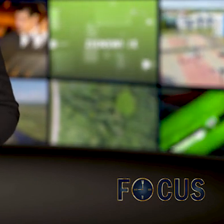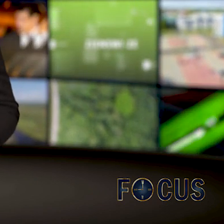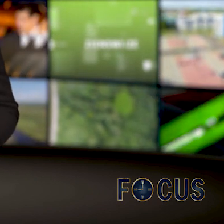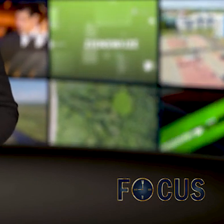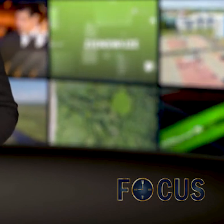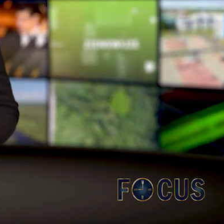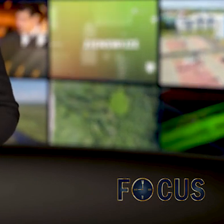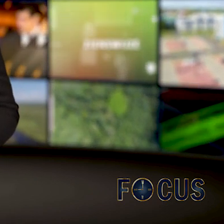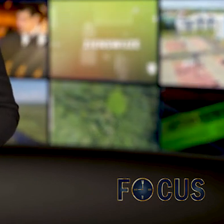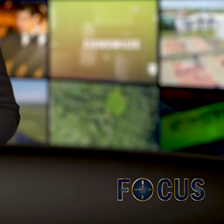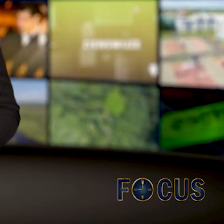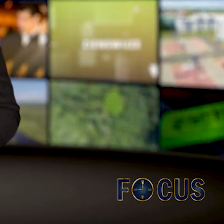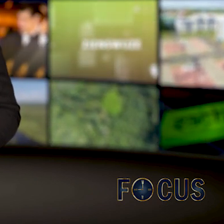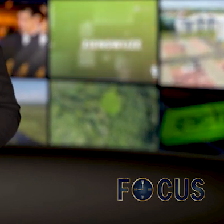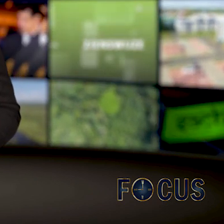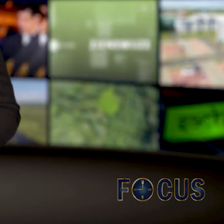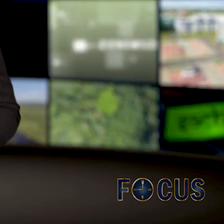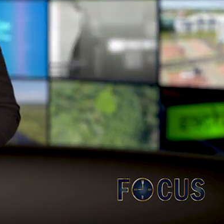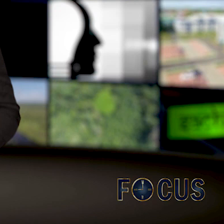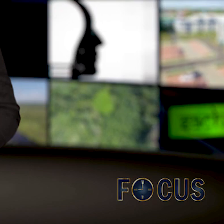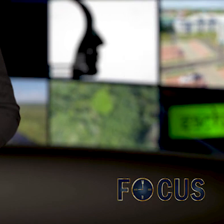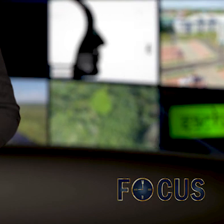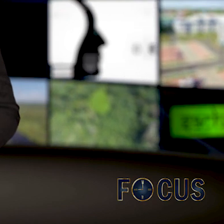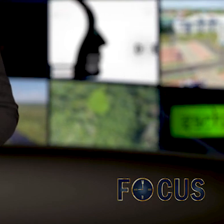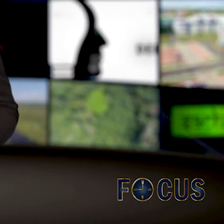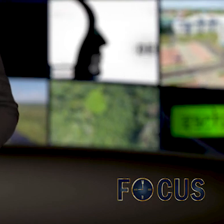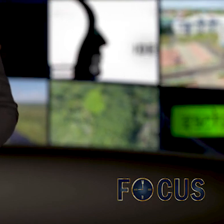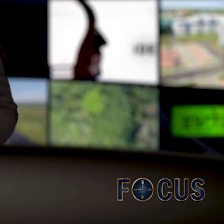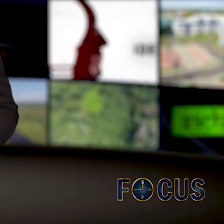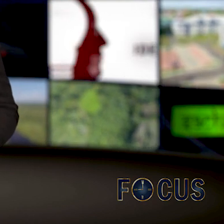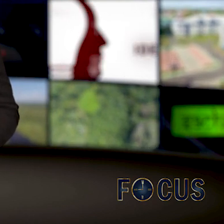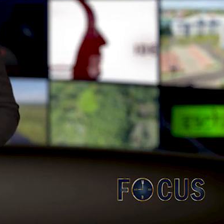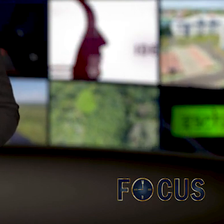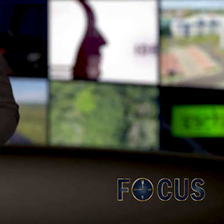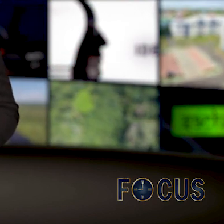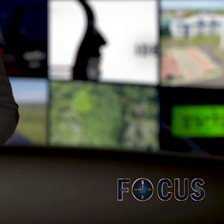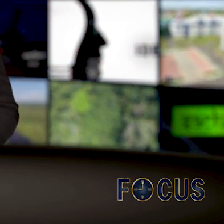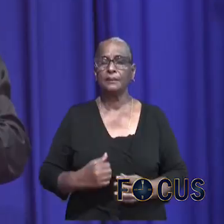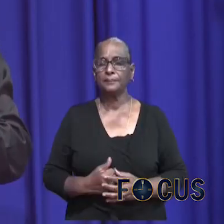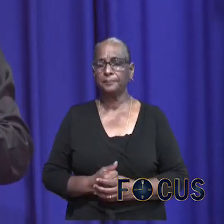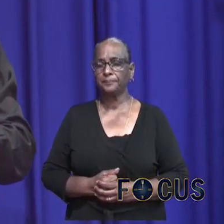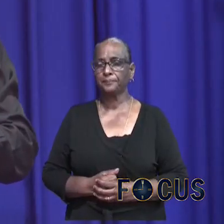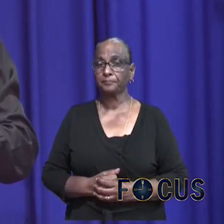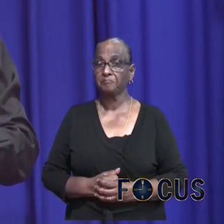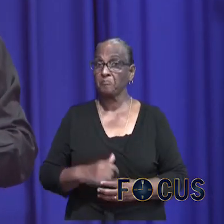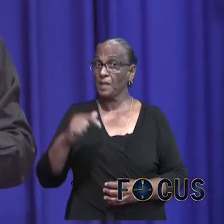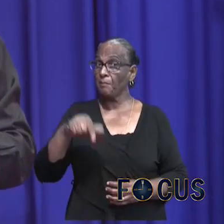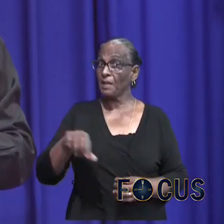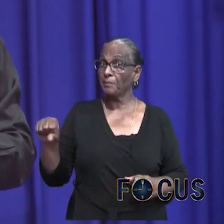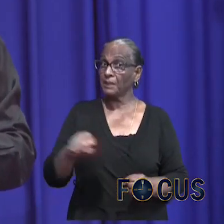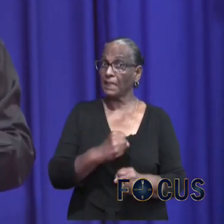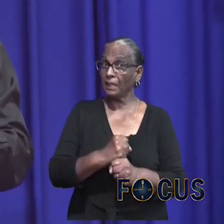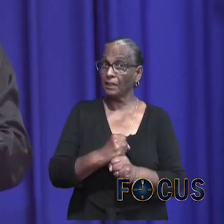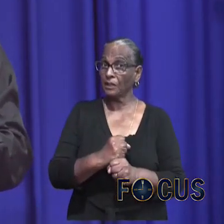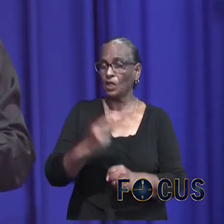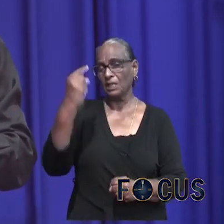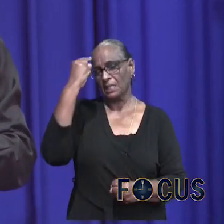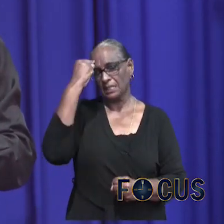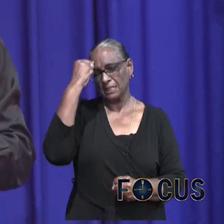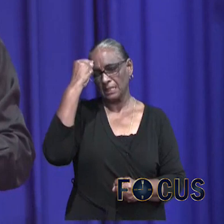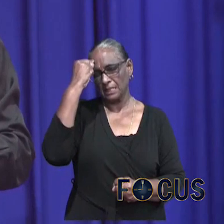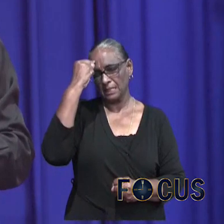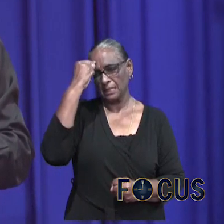op de repatriatievluchten, de situatie in de grensgebieden en het afstandsonderwijs. Met betrekking tot de geestelijke